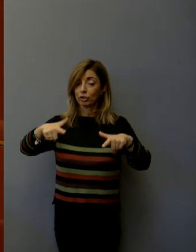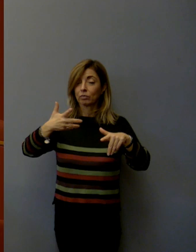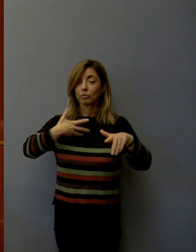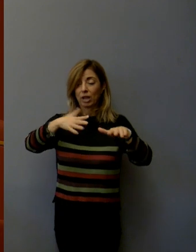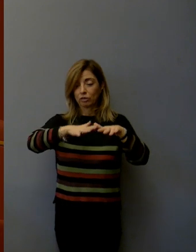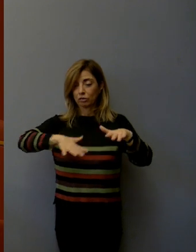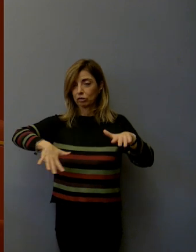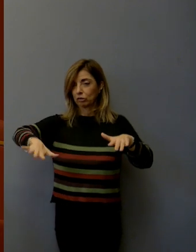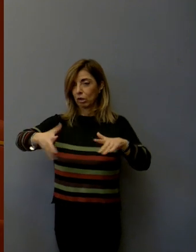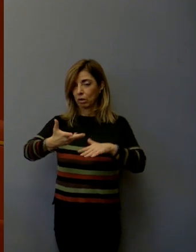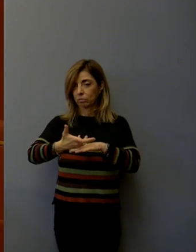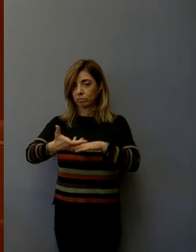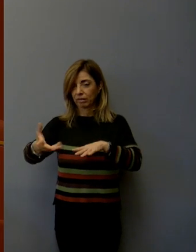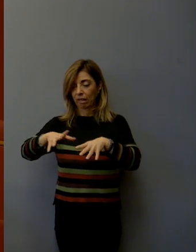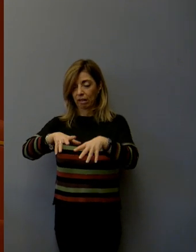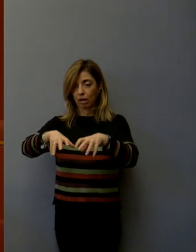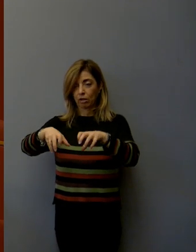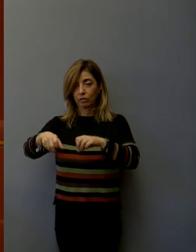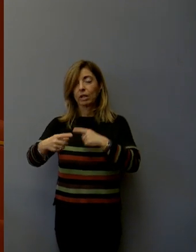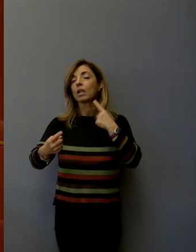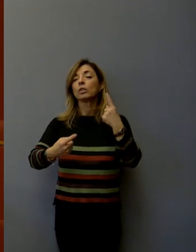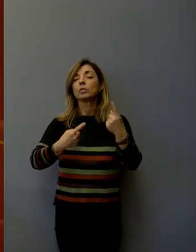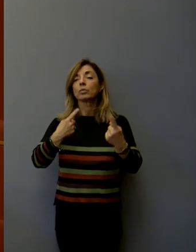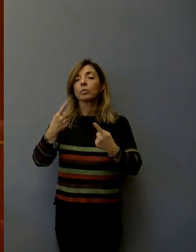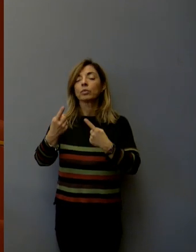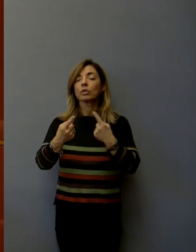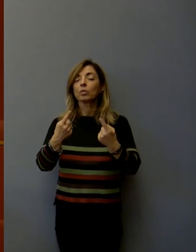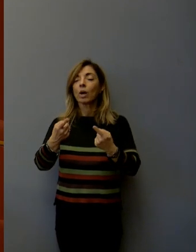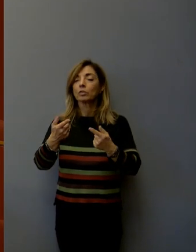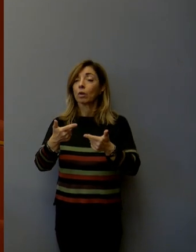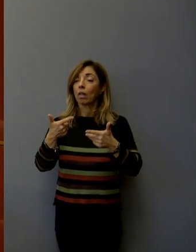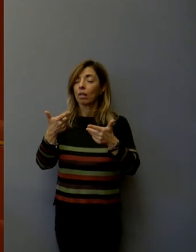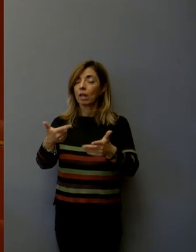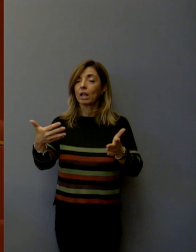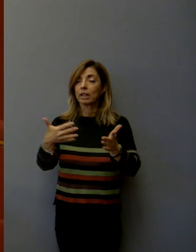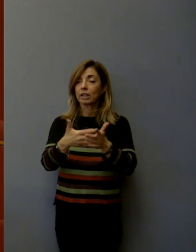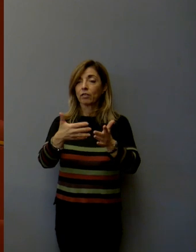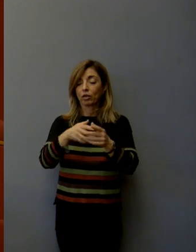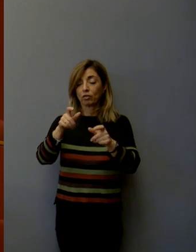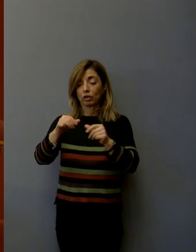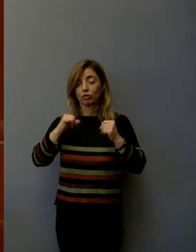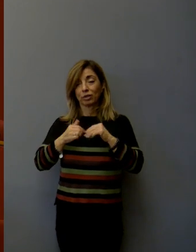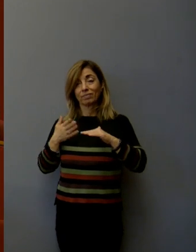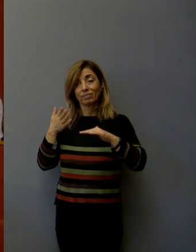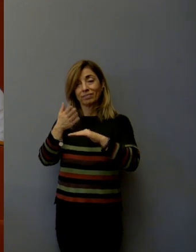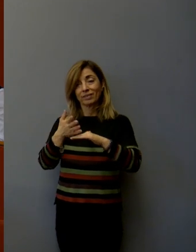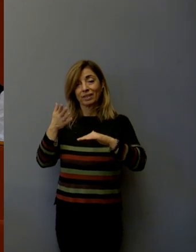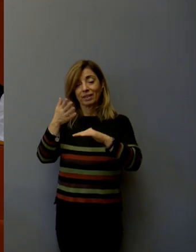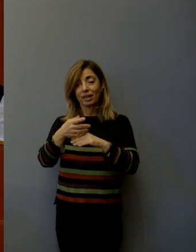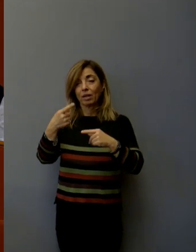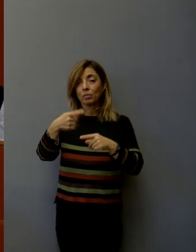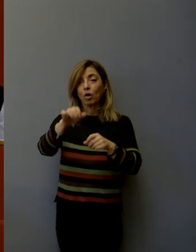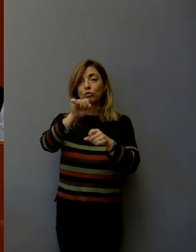zone di degrado e dissesto situazioni che pregiudicano la regolare fruizione degli stessi da parte dei cittadini nonché Per quanto riguarda il Cimitero